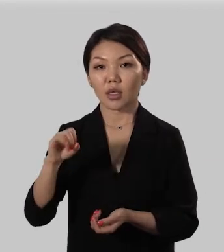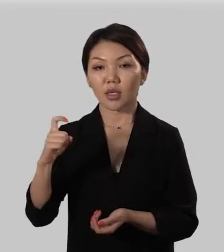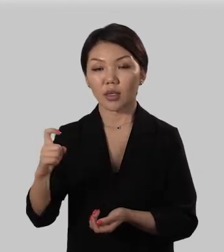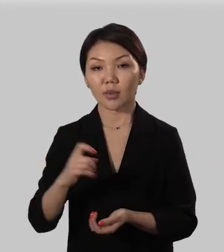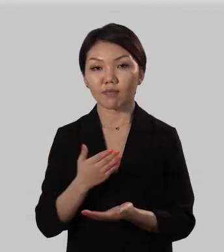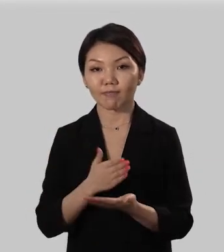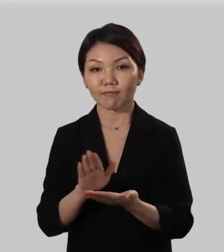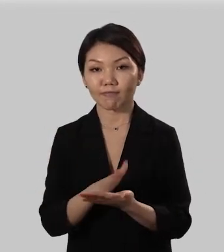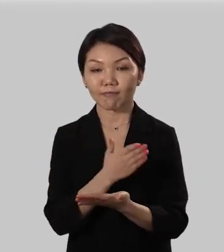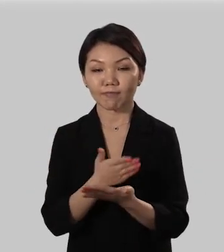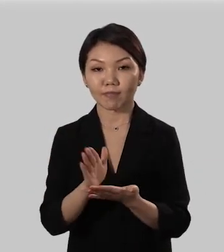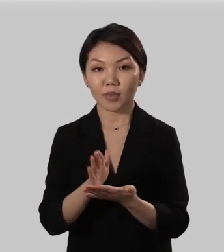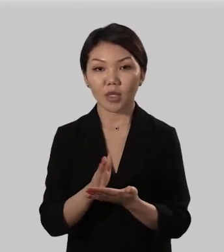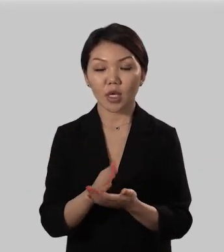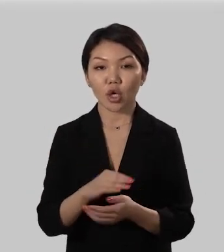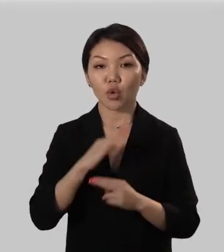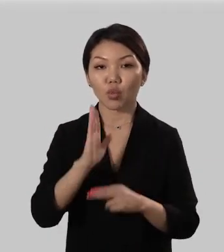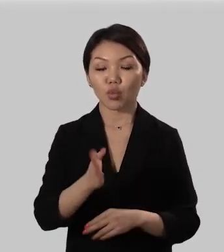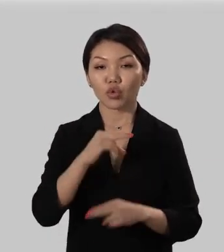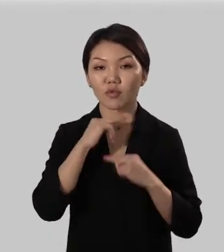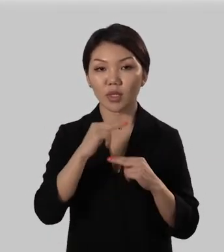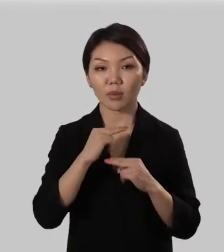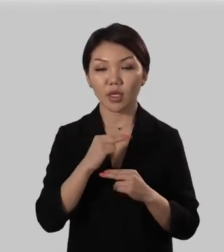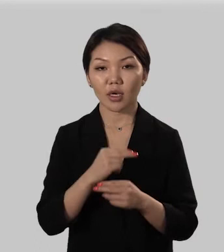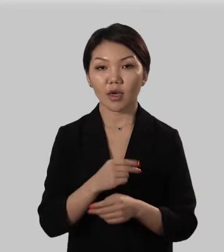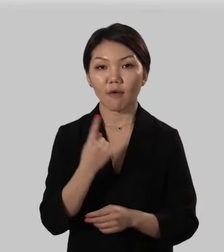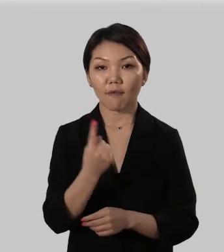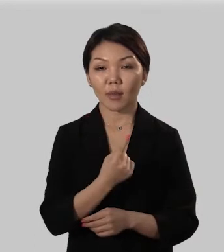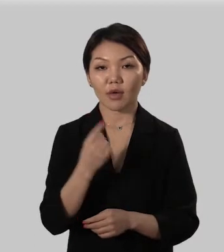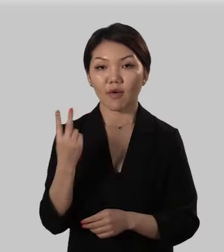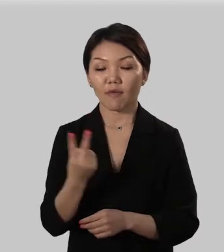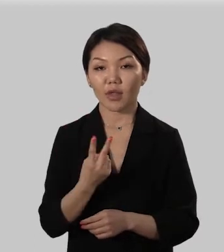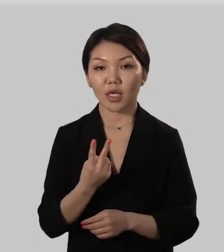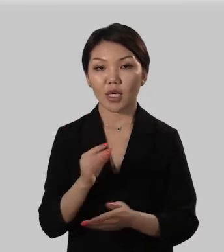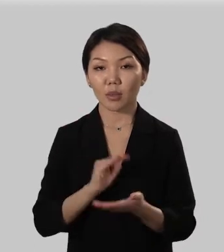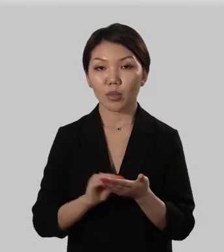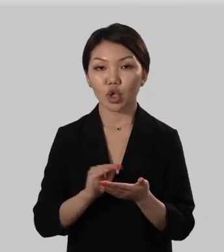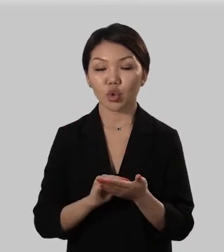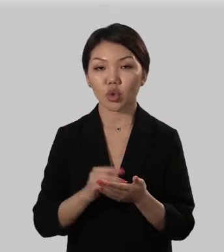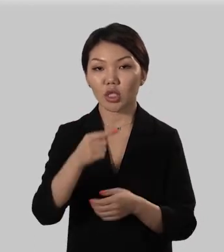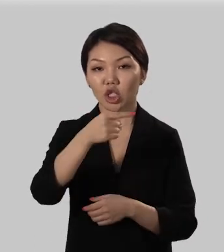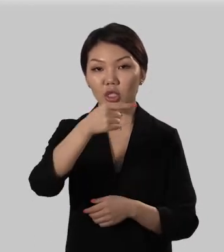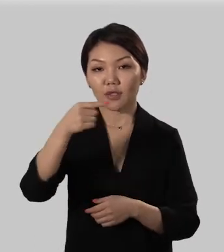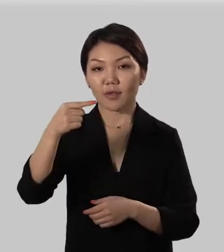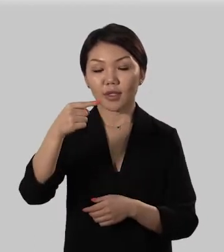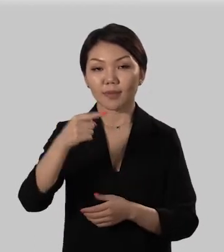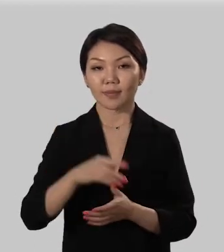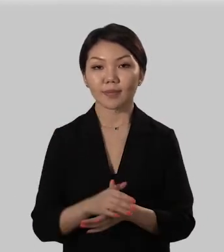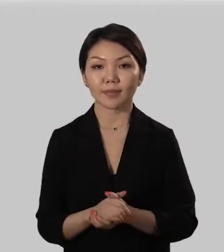наречия во первых во вторых в третьих и так далее пишутся через дефис